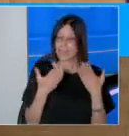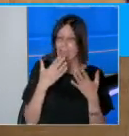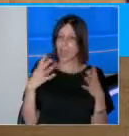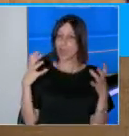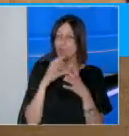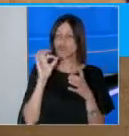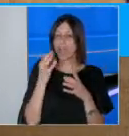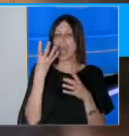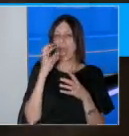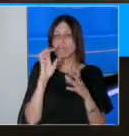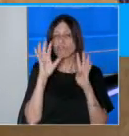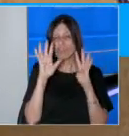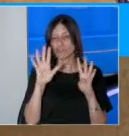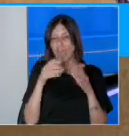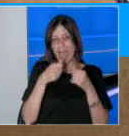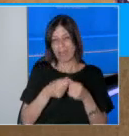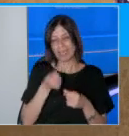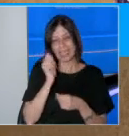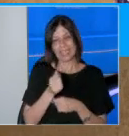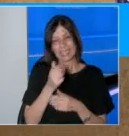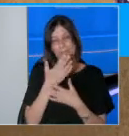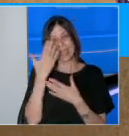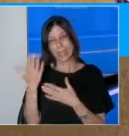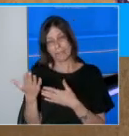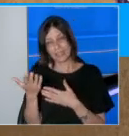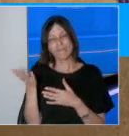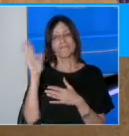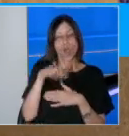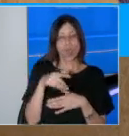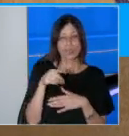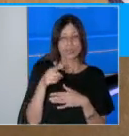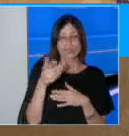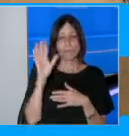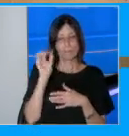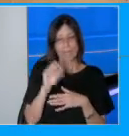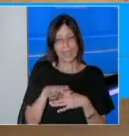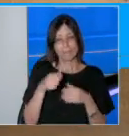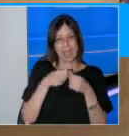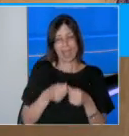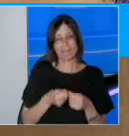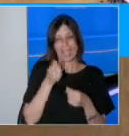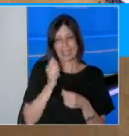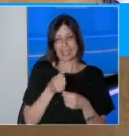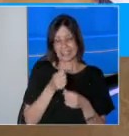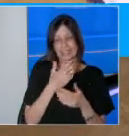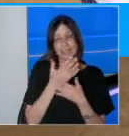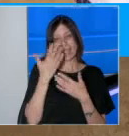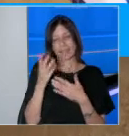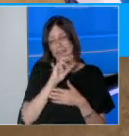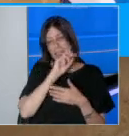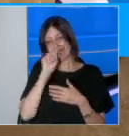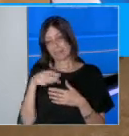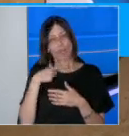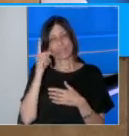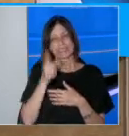של 59 חברי כנסת מן הימין, ועוד היו מגיעים חברי כנסת מן הימין, מצטרפים אלינו, לא היינו